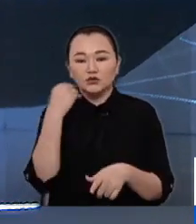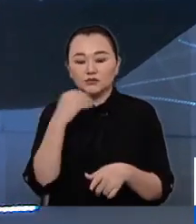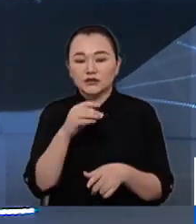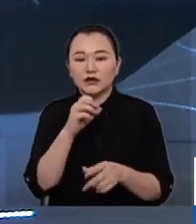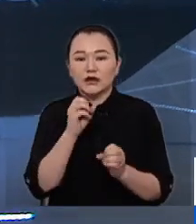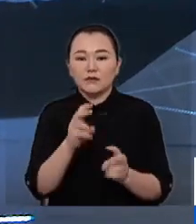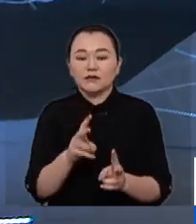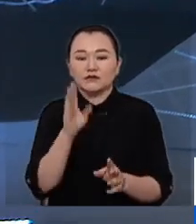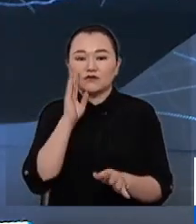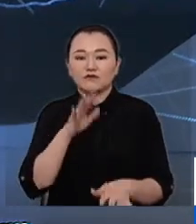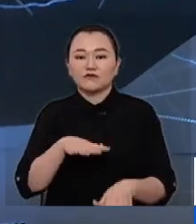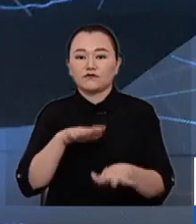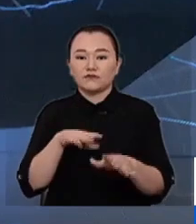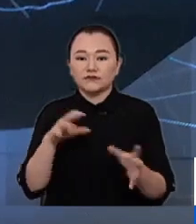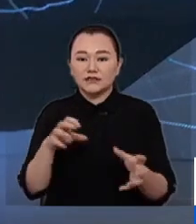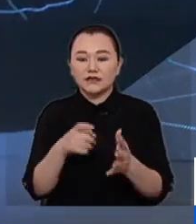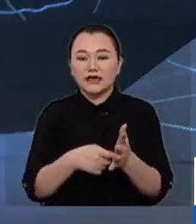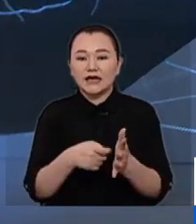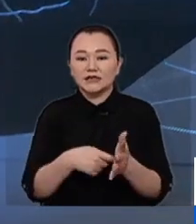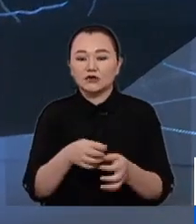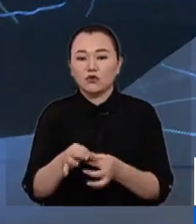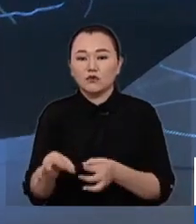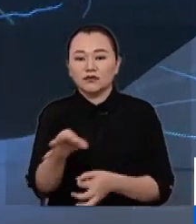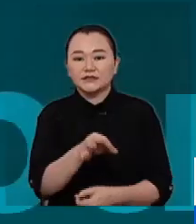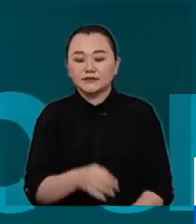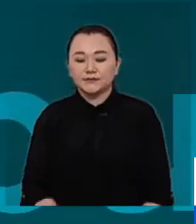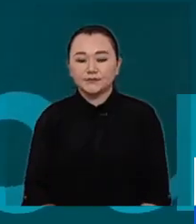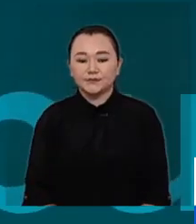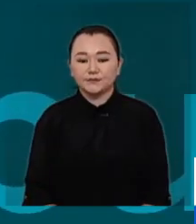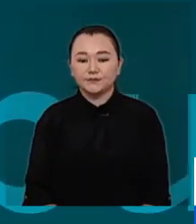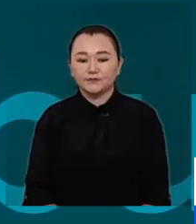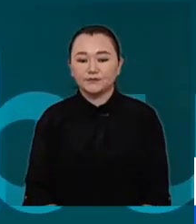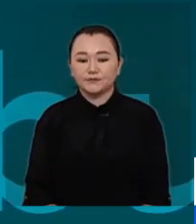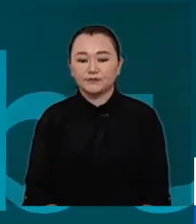риск паводков сохраняется и в Карагандинской области.